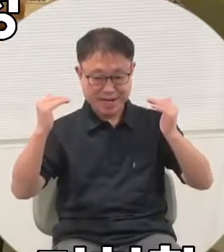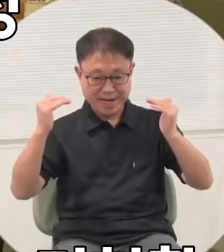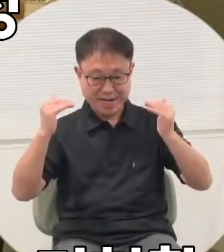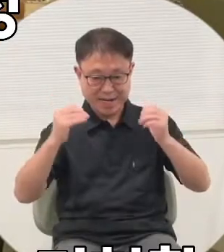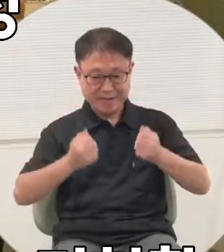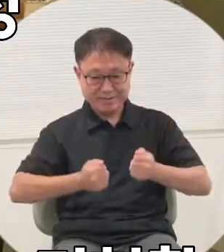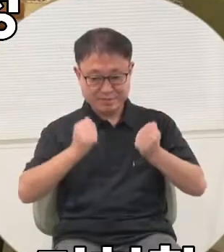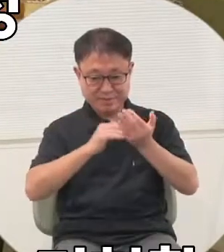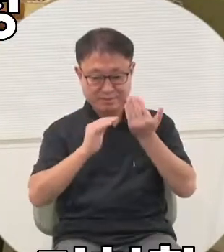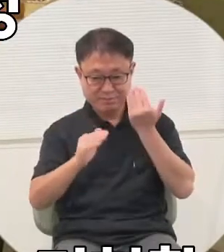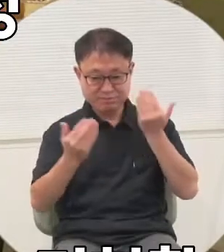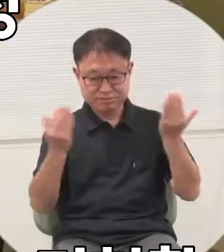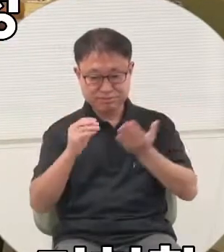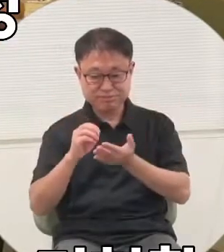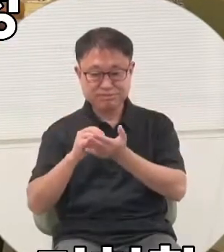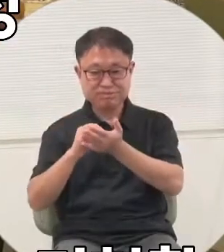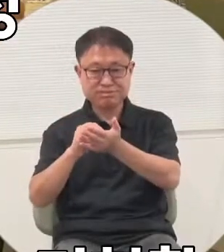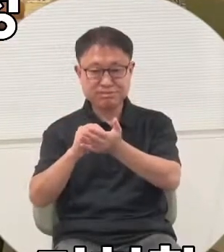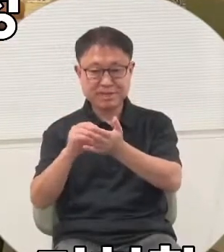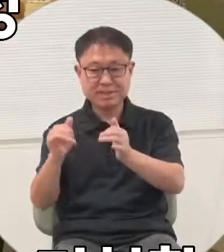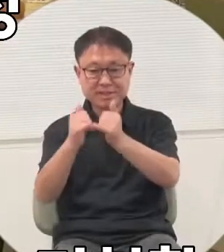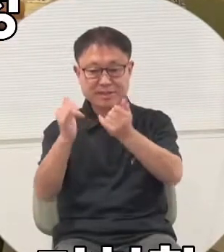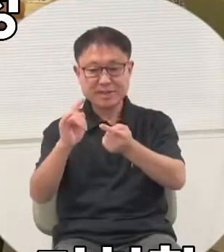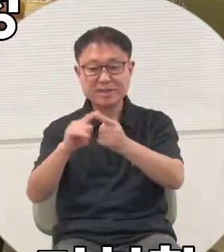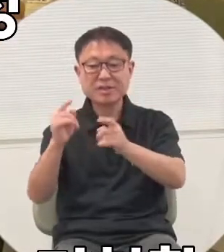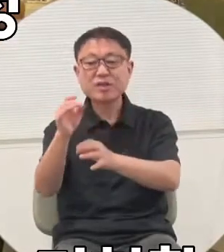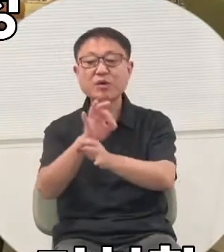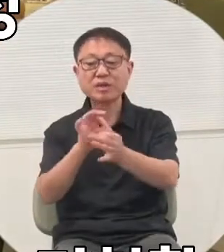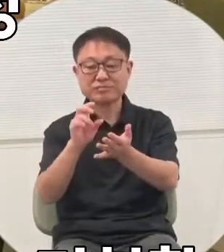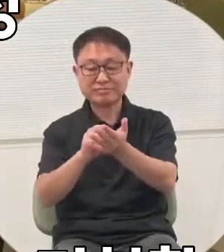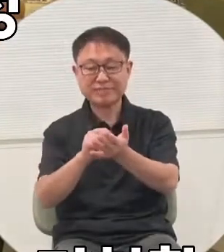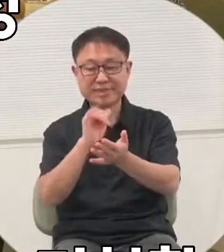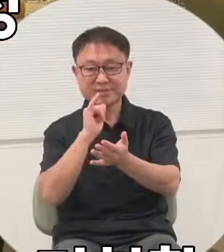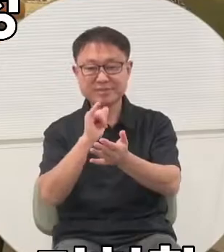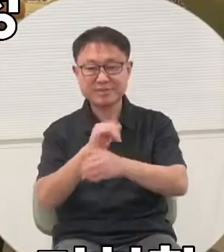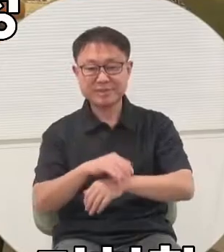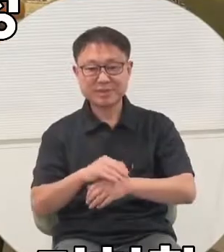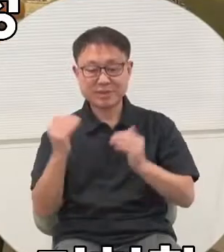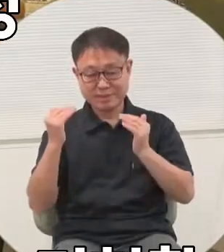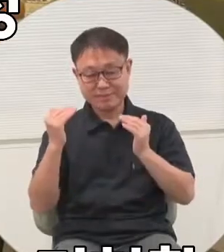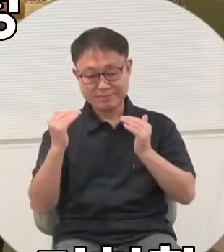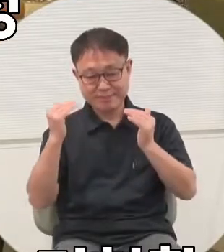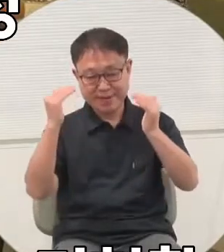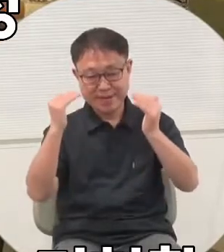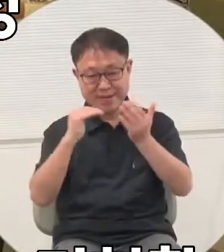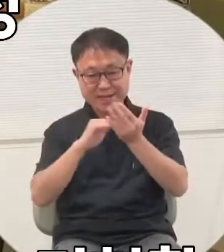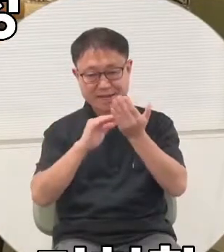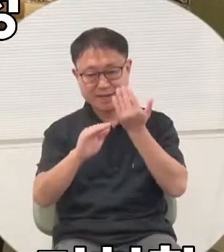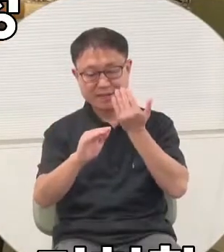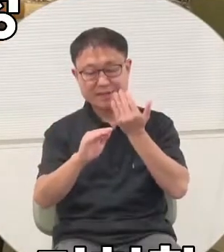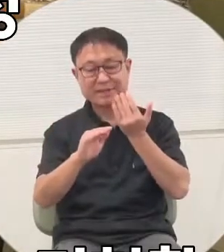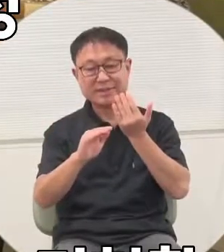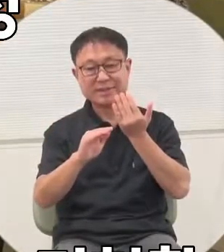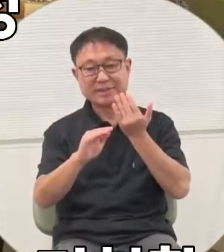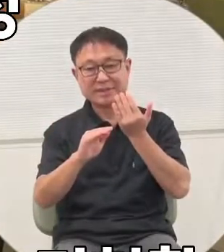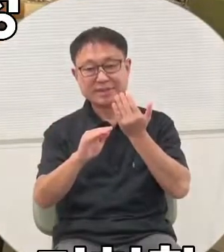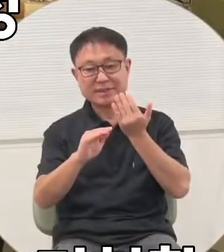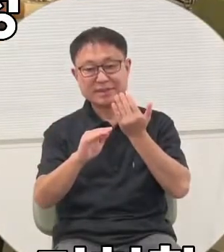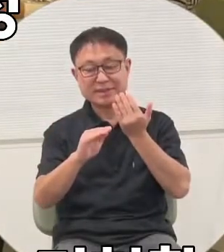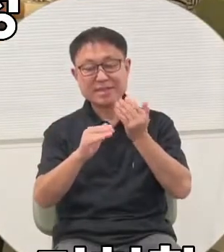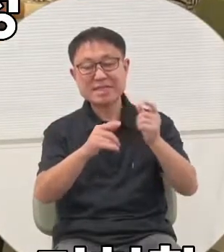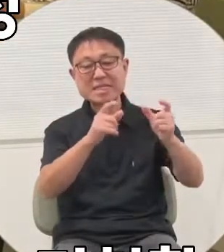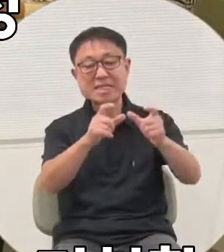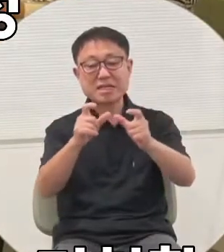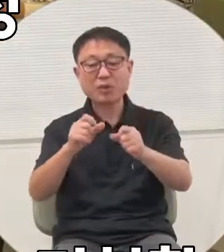문제가 직장 문제는 건 또 사회적 경제 영역에 갇히는 거고 이제 성장하고 주민이 돼서 이제